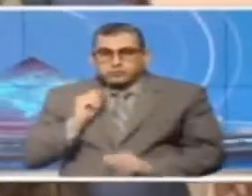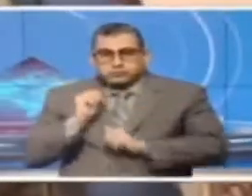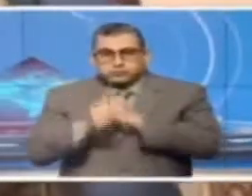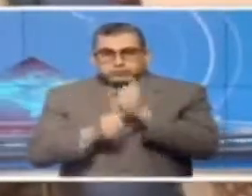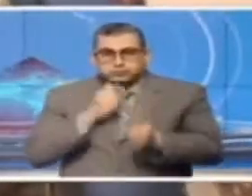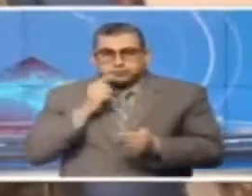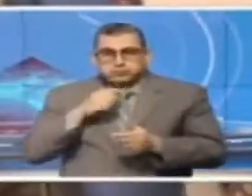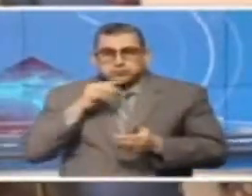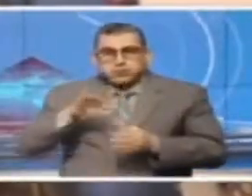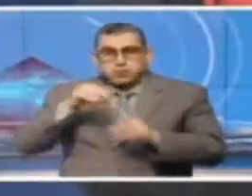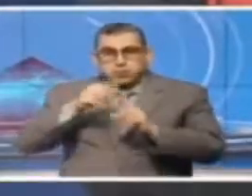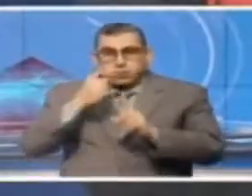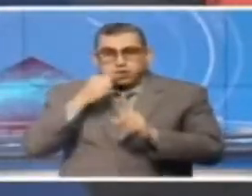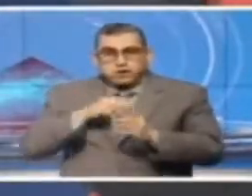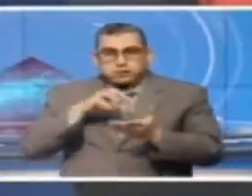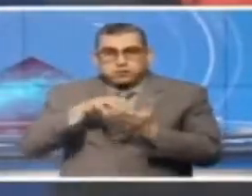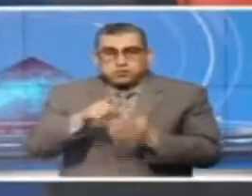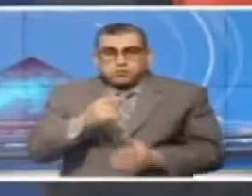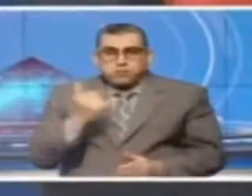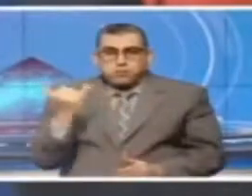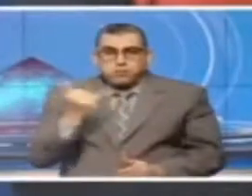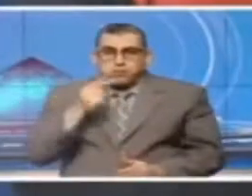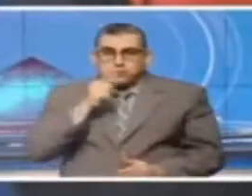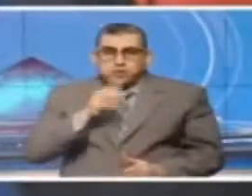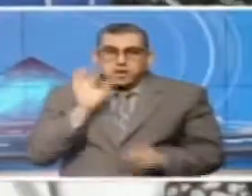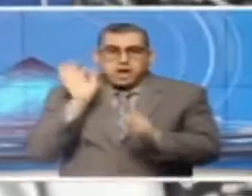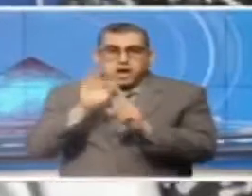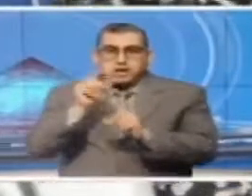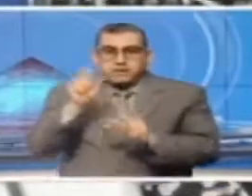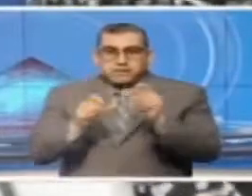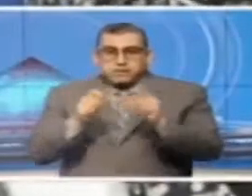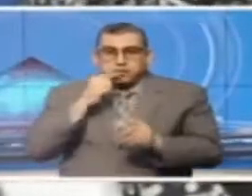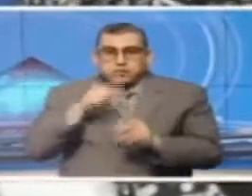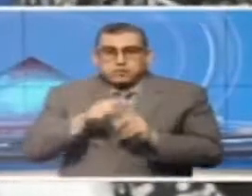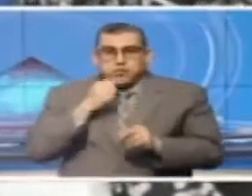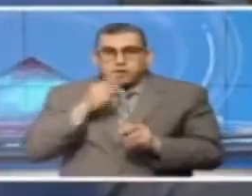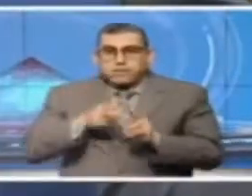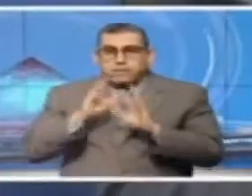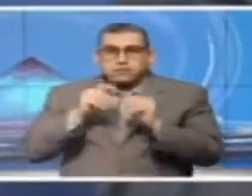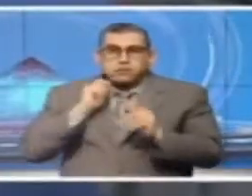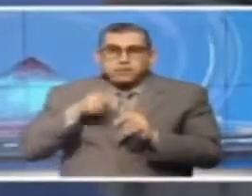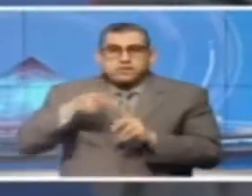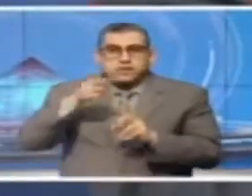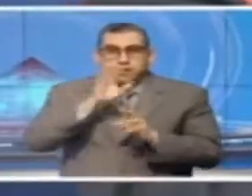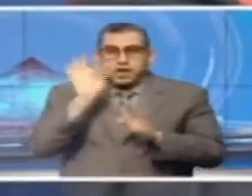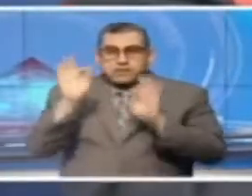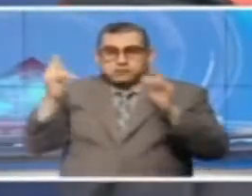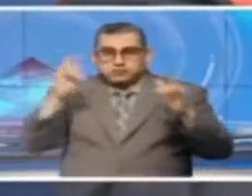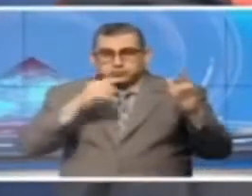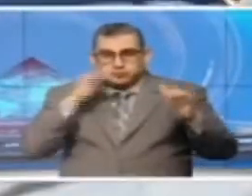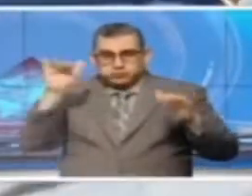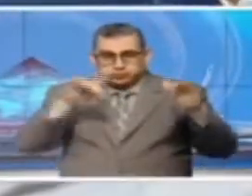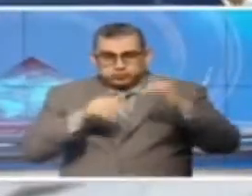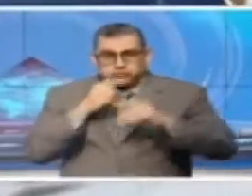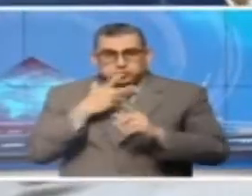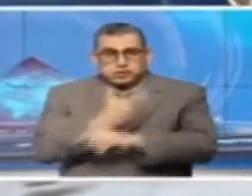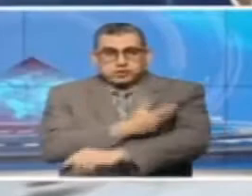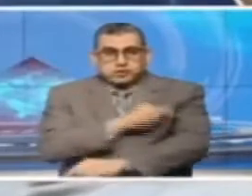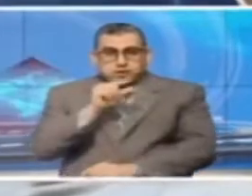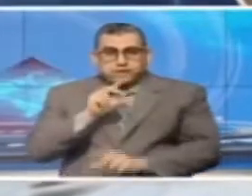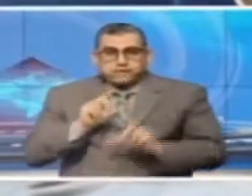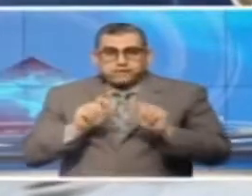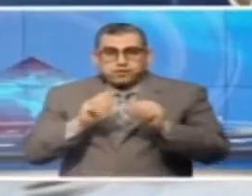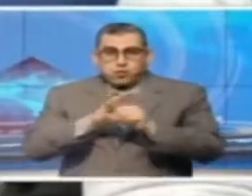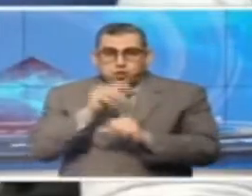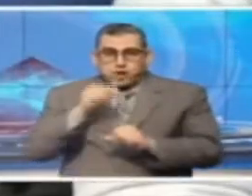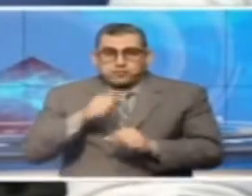باعتبارها واحدة من النقاط الهامة التي تستهدف المواطنين من محافظة مصر كافة، وذلك لتطعيمهم بلقاح فيروس كورونا كواحدة